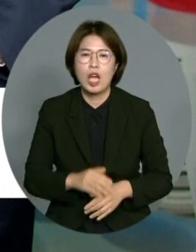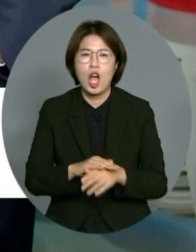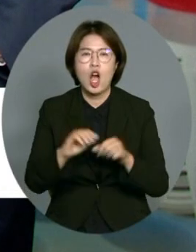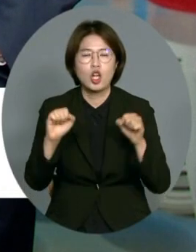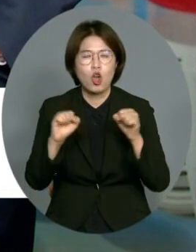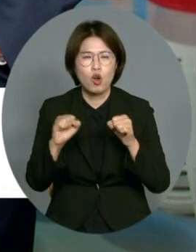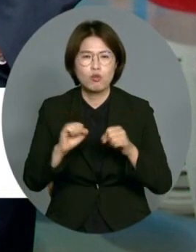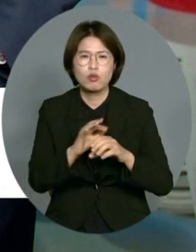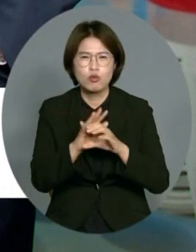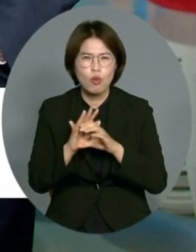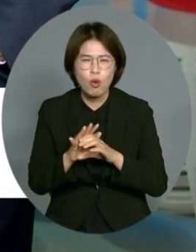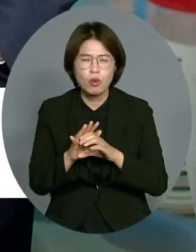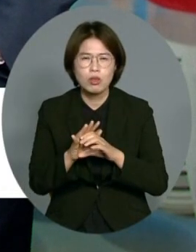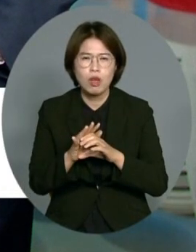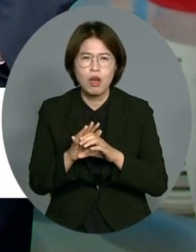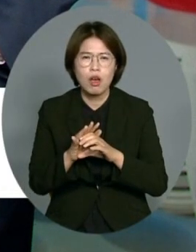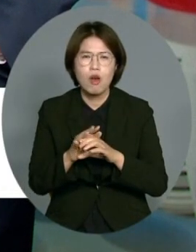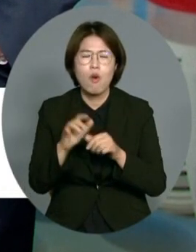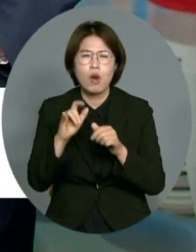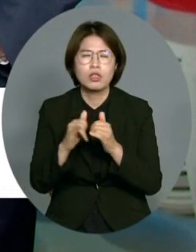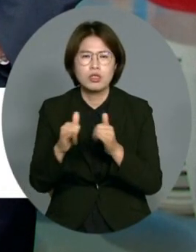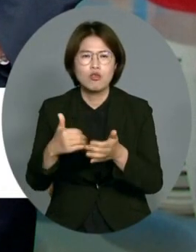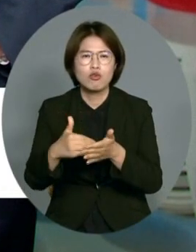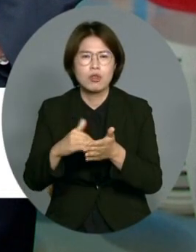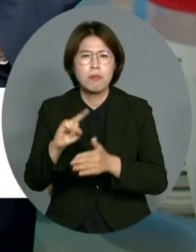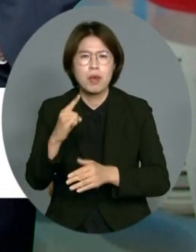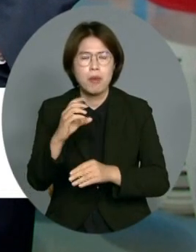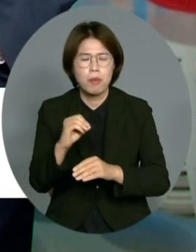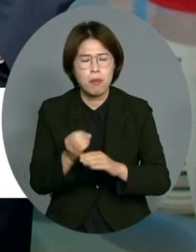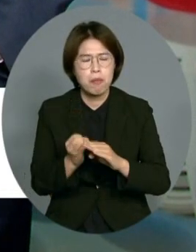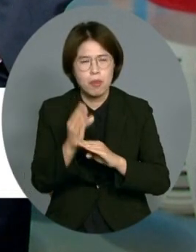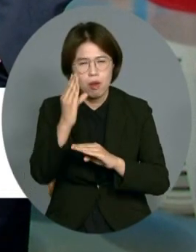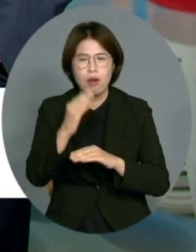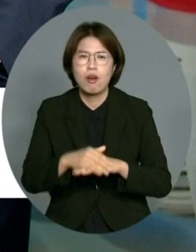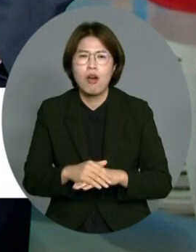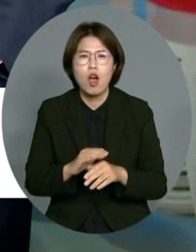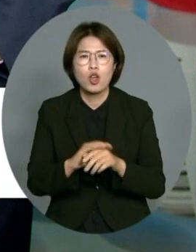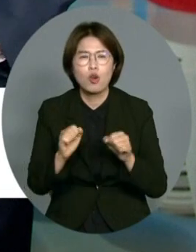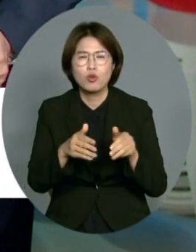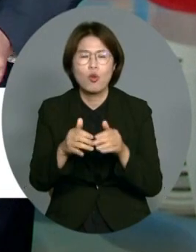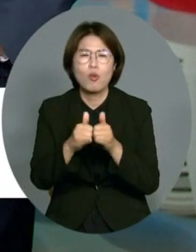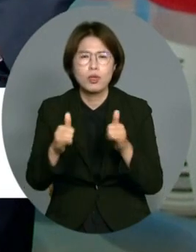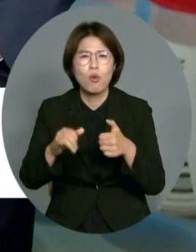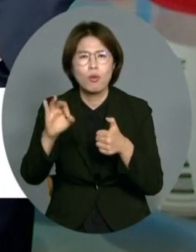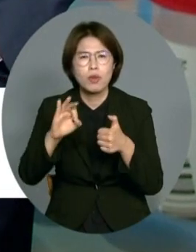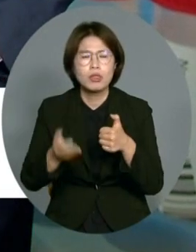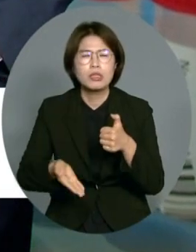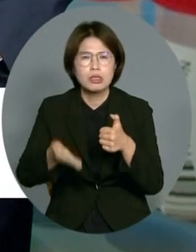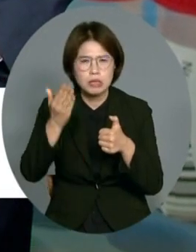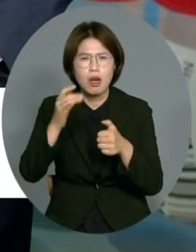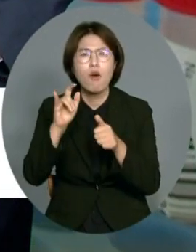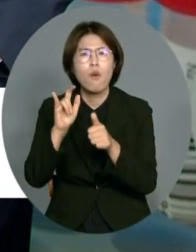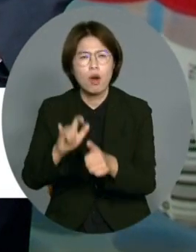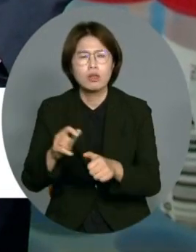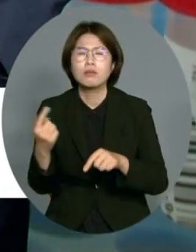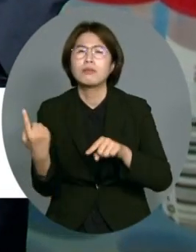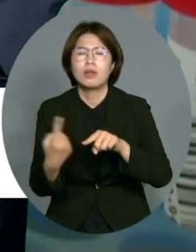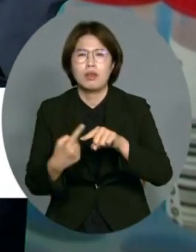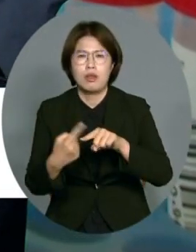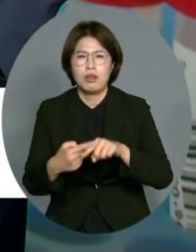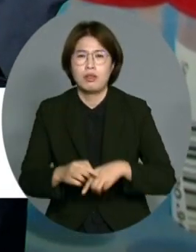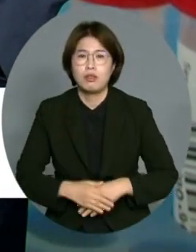경북 지역의 코로나19 누적 확진자가 100만 명을 넘었습니다. 경북도민의 절반 가까이가 감염된